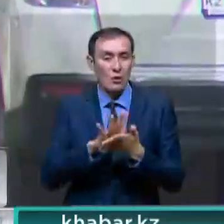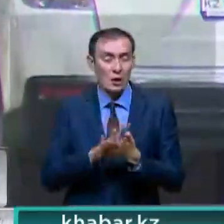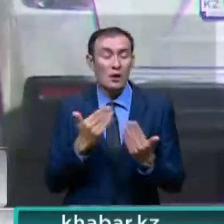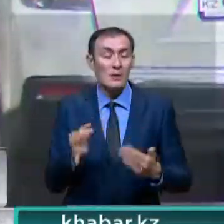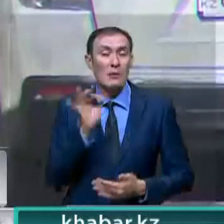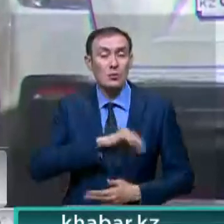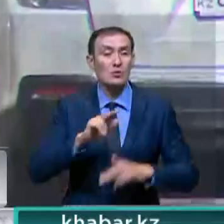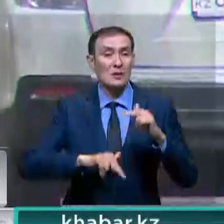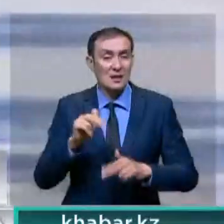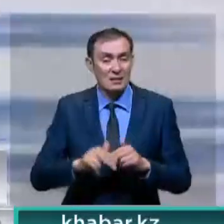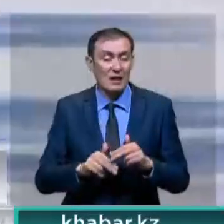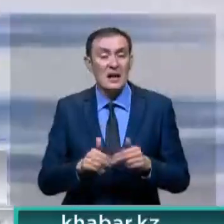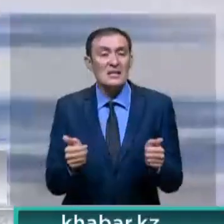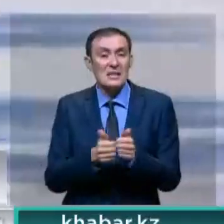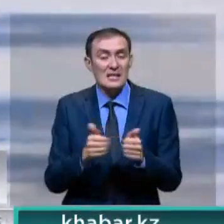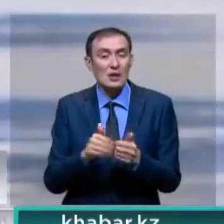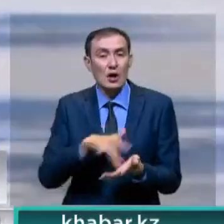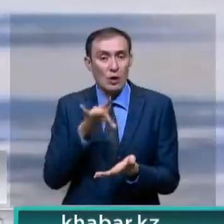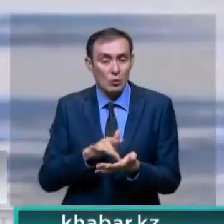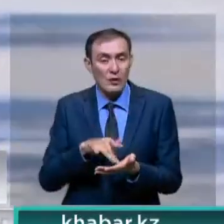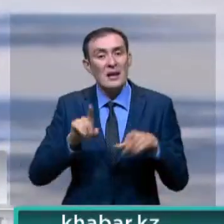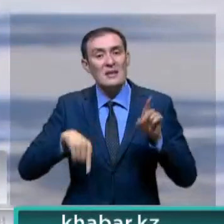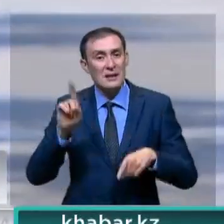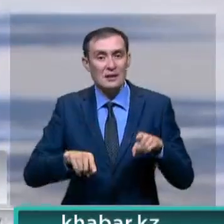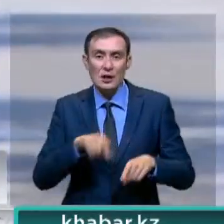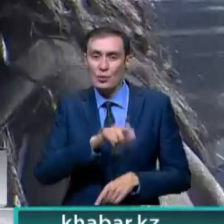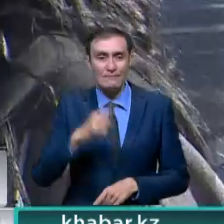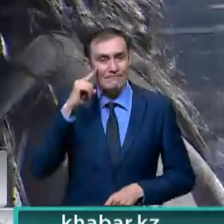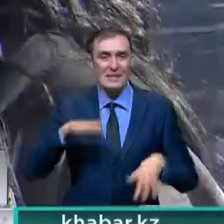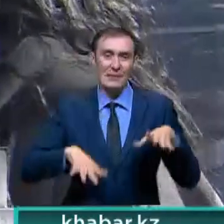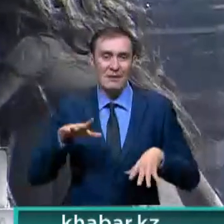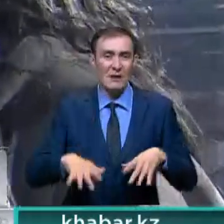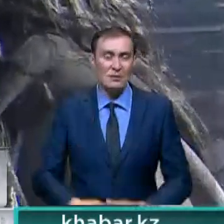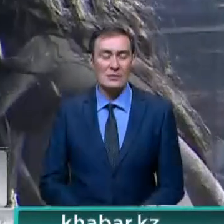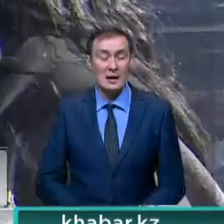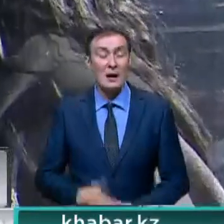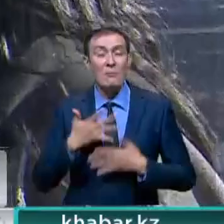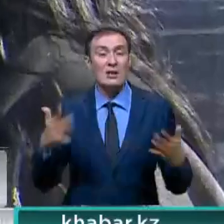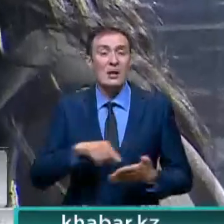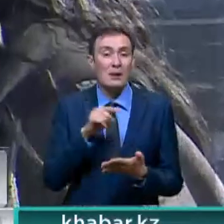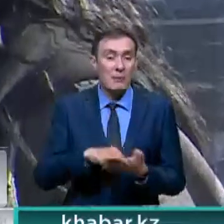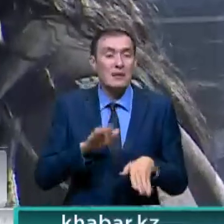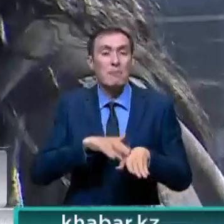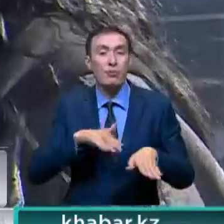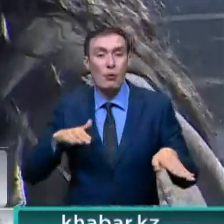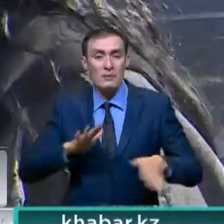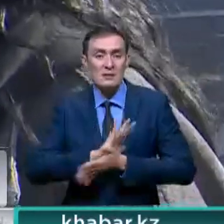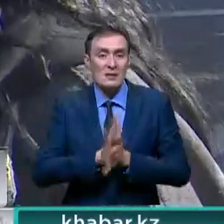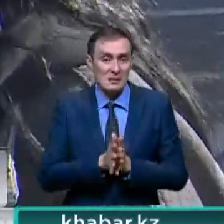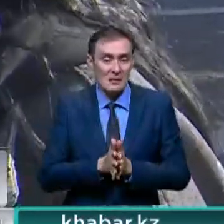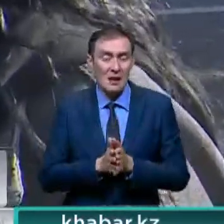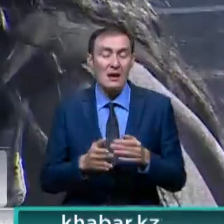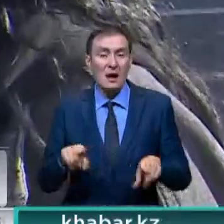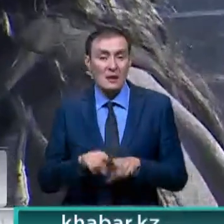пользе строительства спутников мегаполиса некоторые сомневаются. Здесь самая большая проблема – это пробки. А с